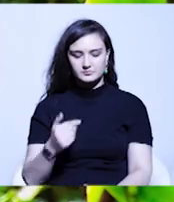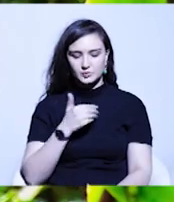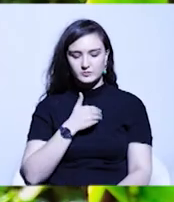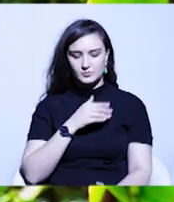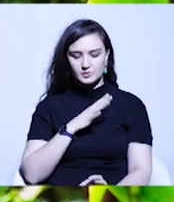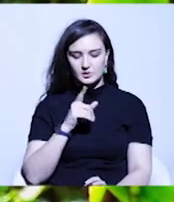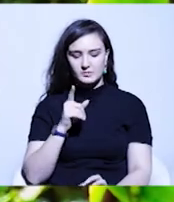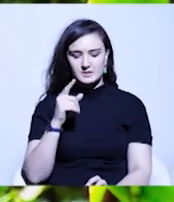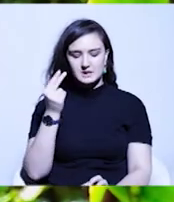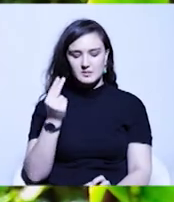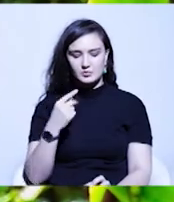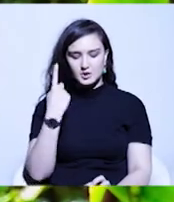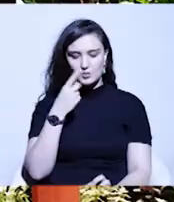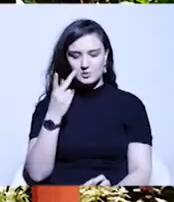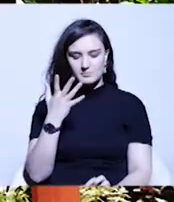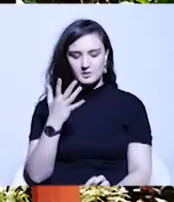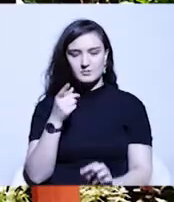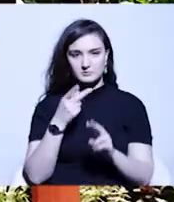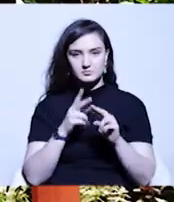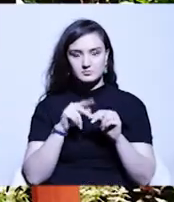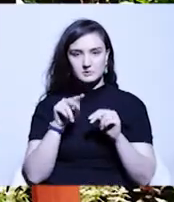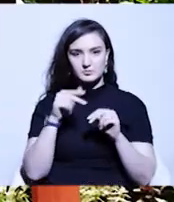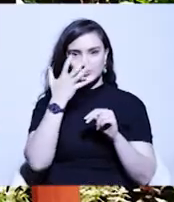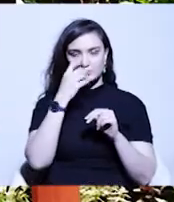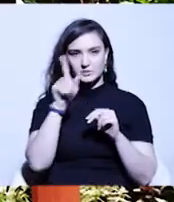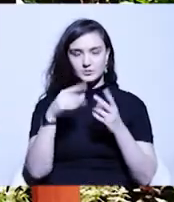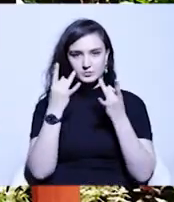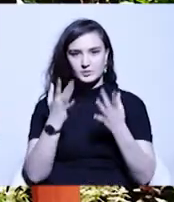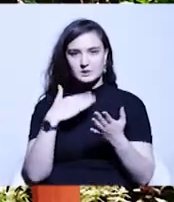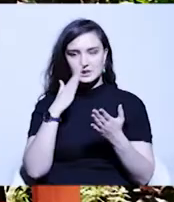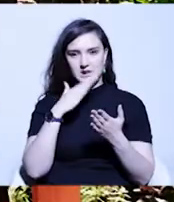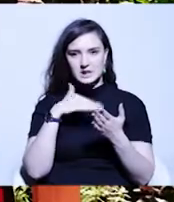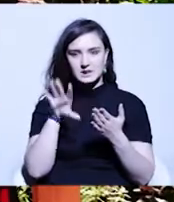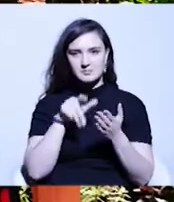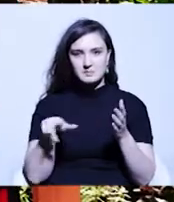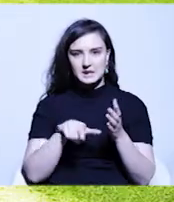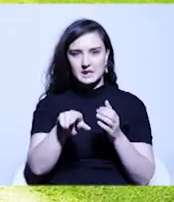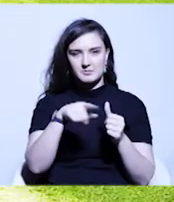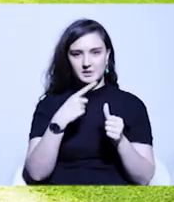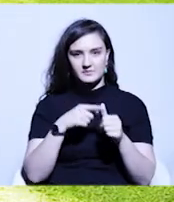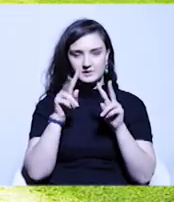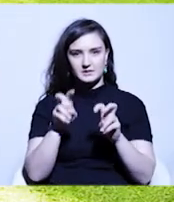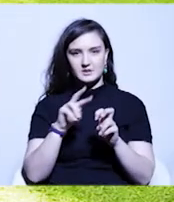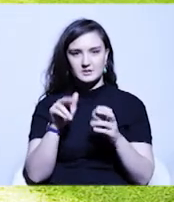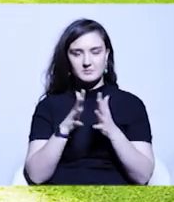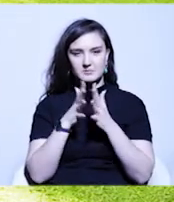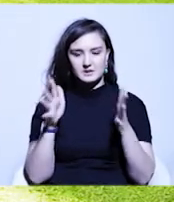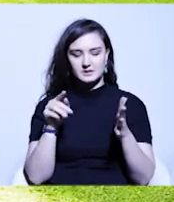ეს გამოსახულება აღმომეჩინა ამ სურათში. ამ სურათს უბრალოდ წყლის ბიწყლიანი ბილიკები ჰქვია და